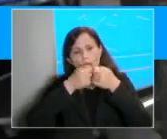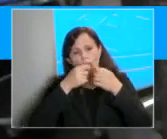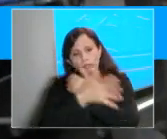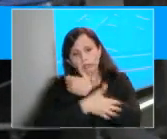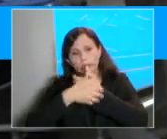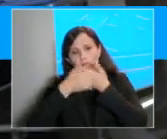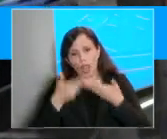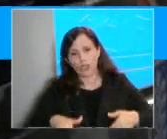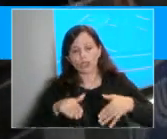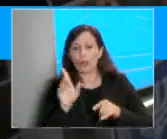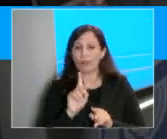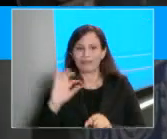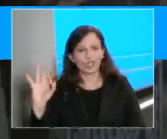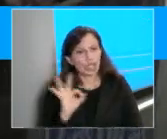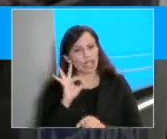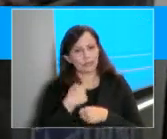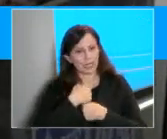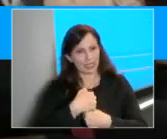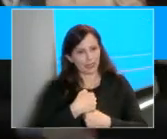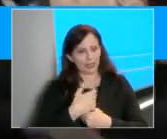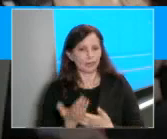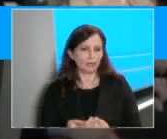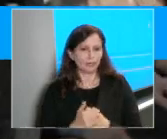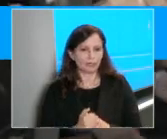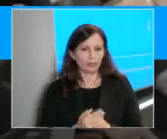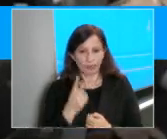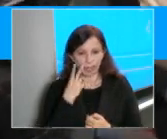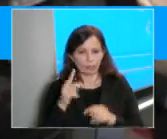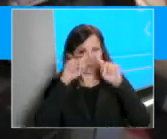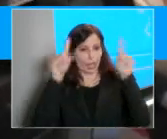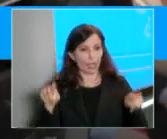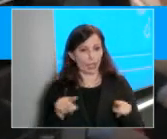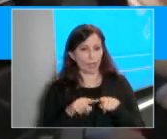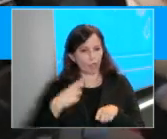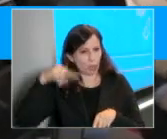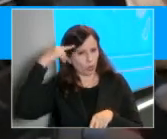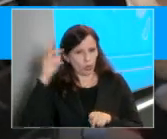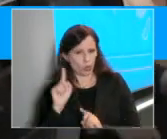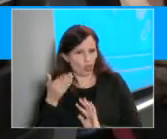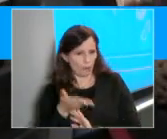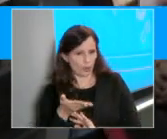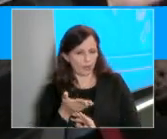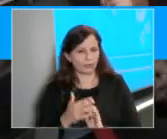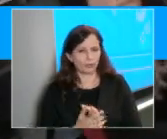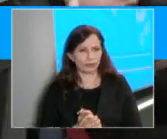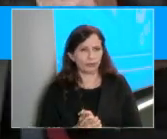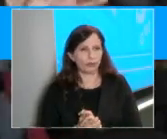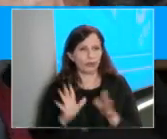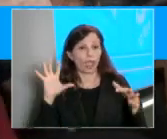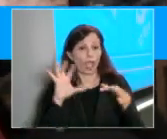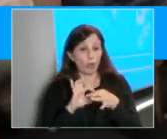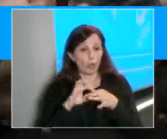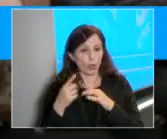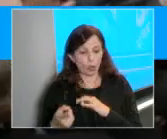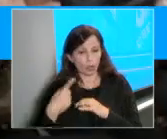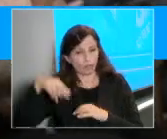אלא ש"ס. ש"ס, זה באג'נדה שלו, זה תראה בשלטי החוצות, הליכוד לא נמצא שם. אלא מה, החיבור הזה בין